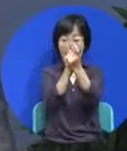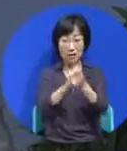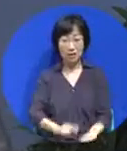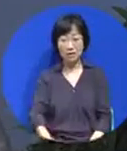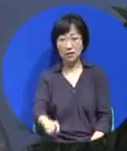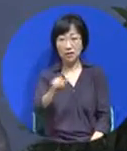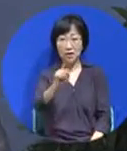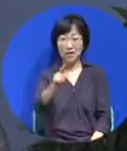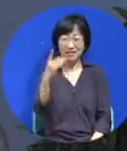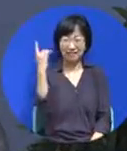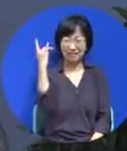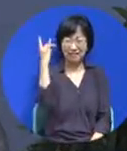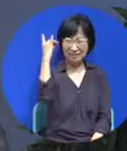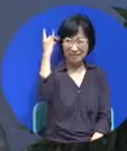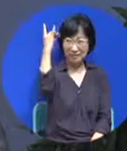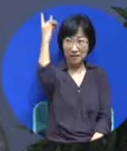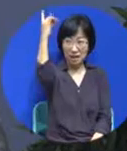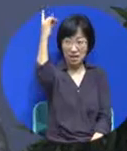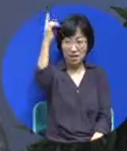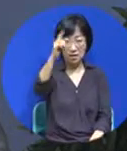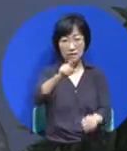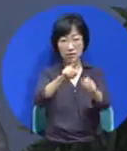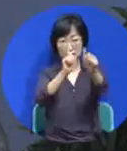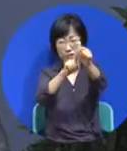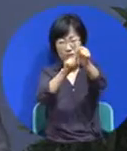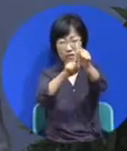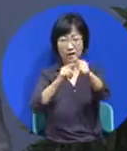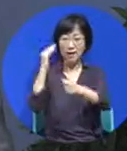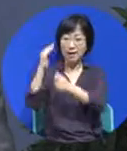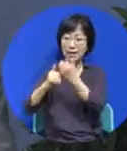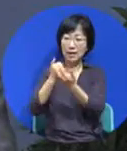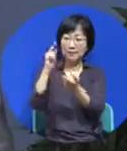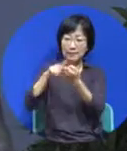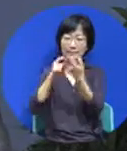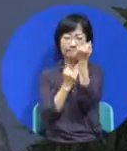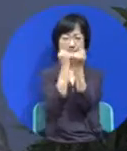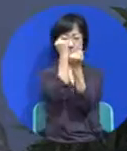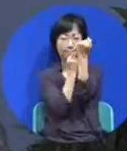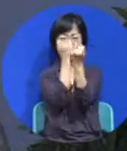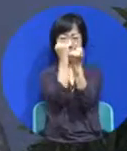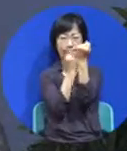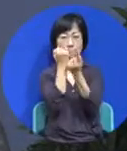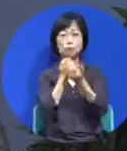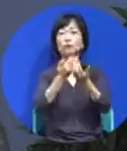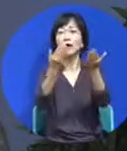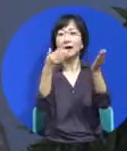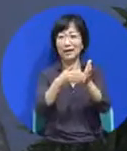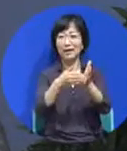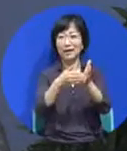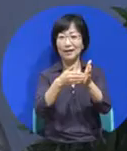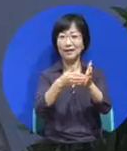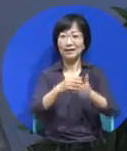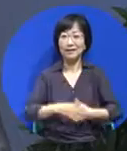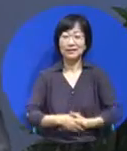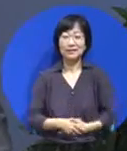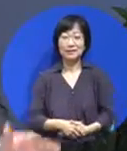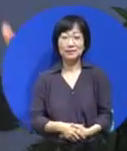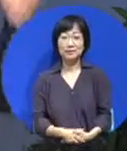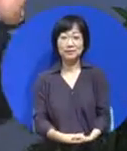여호와를 증거하는 증인이 된 겁니다. He became a witness to proclaim about God, about the sovereign God before Goliath.